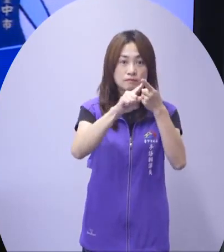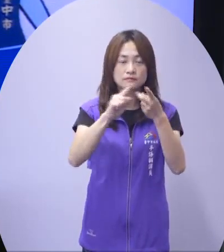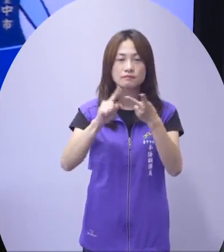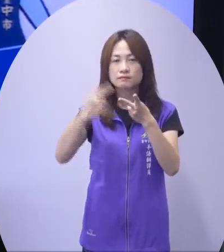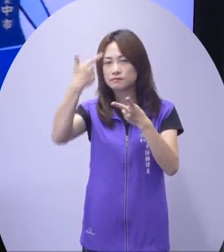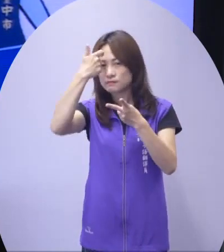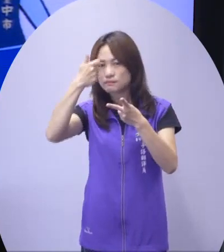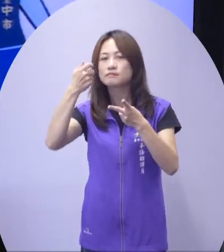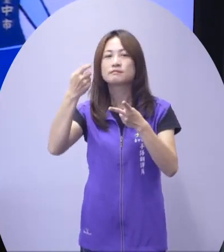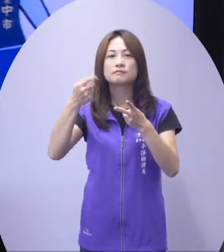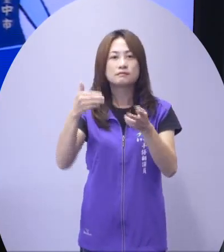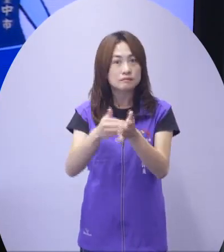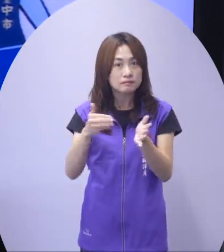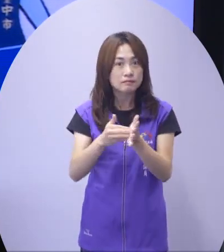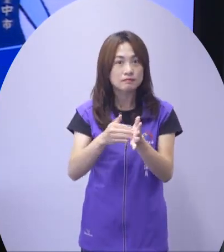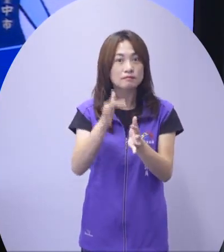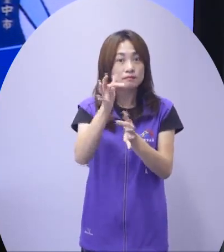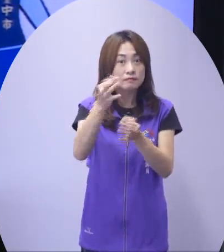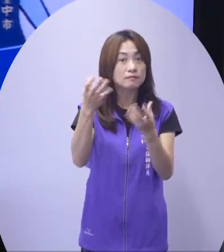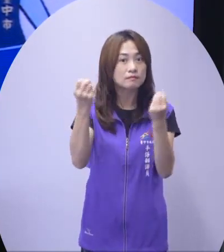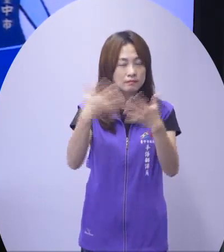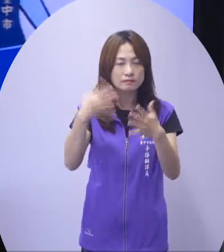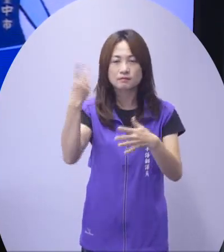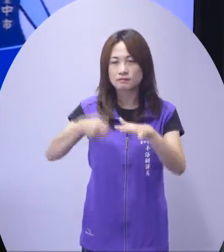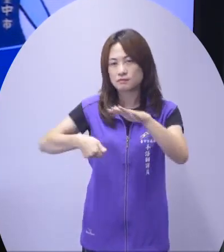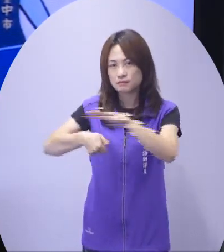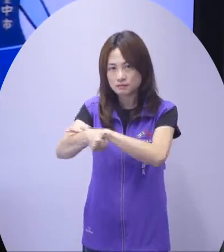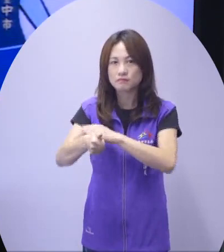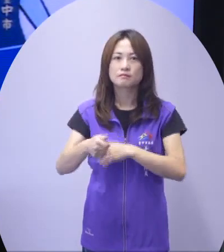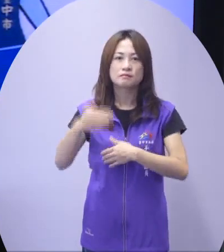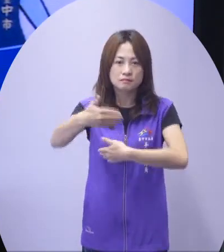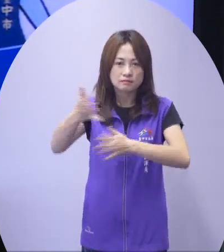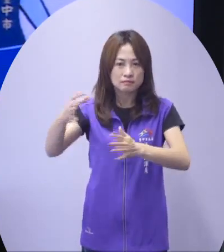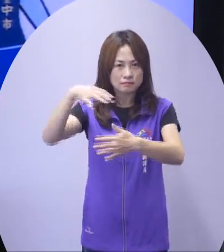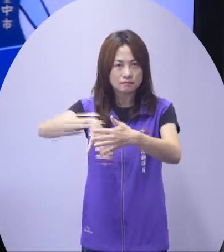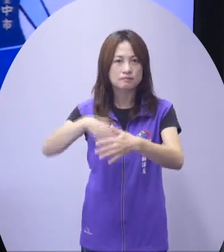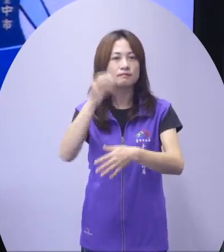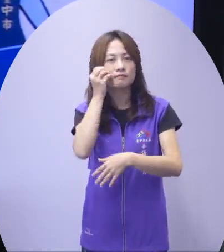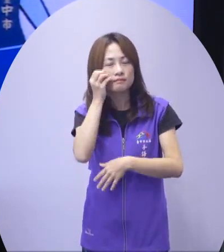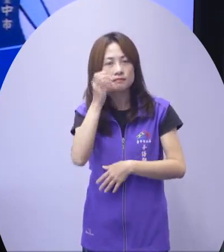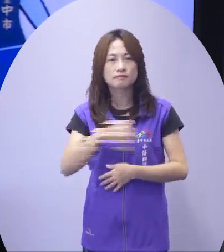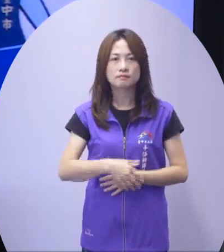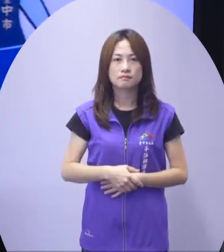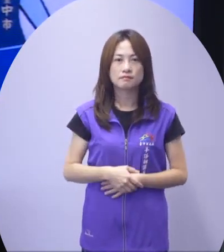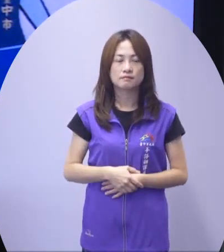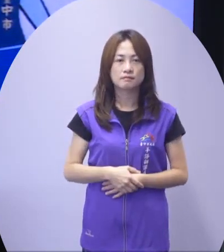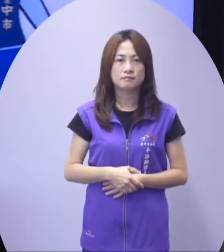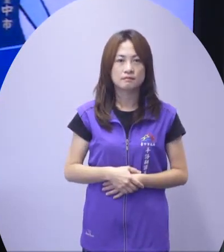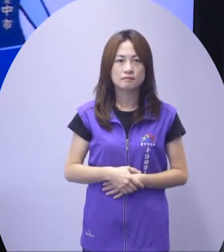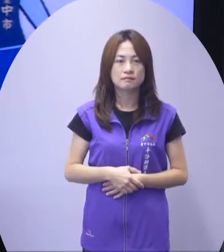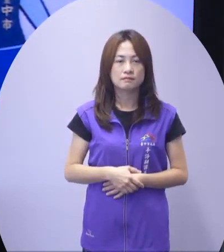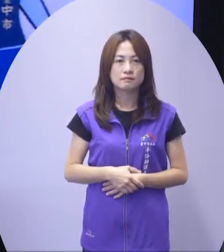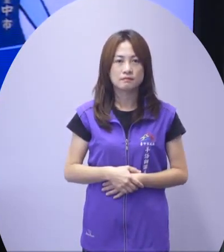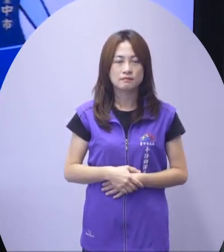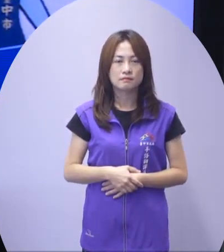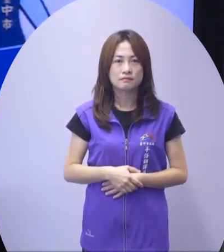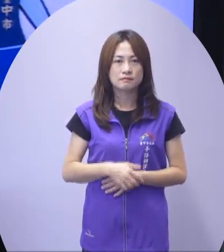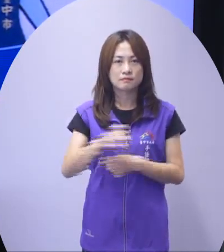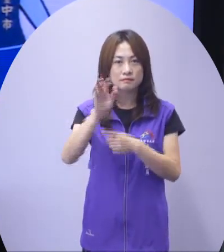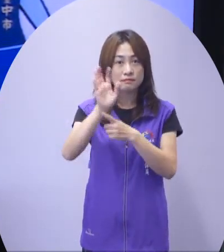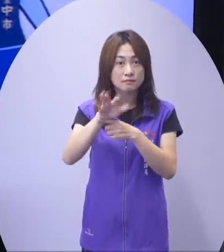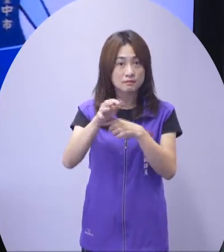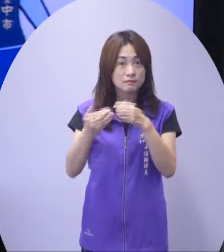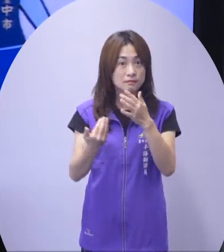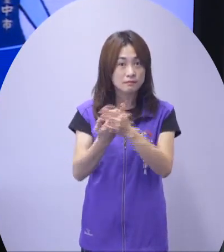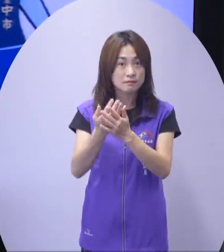量体温才可以进入这个百合，因为它是室内的展馆哦，这个是有特别的要求。哦，那龙潭米行政区